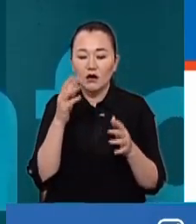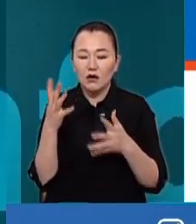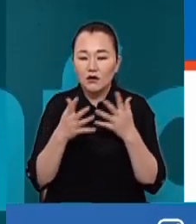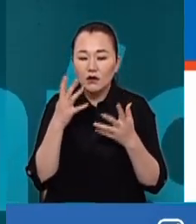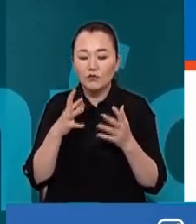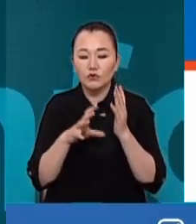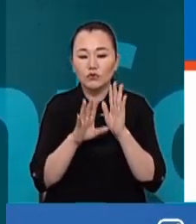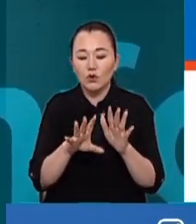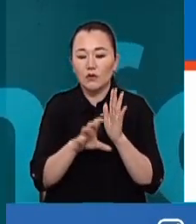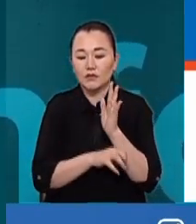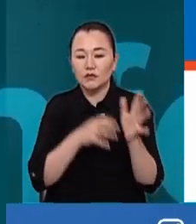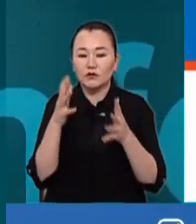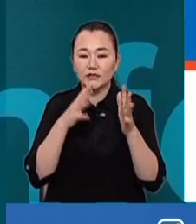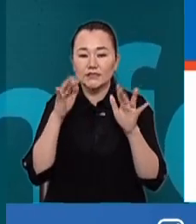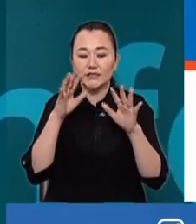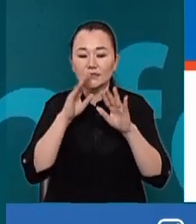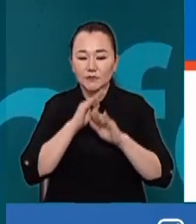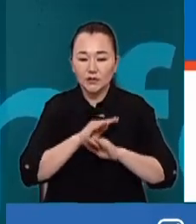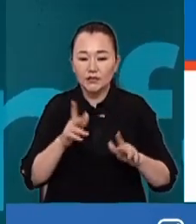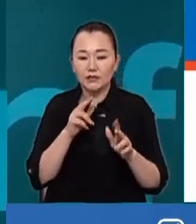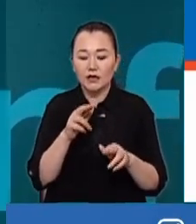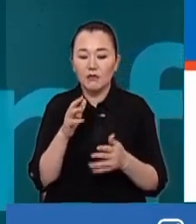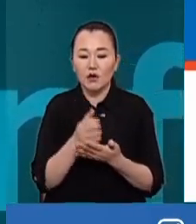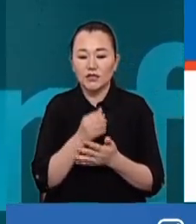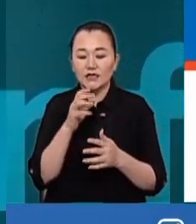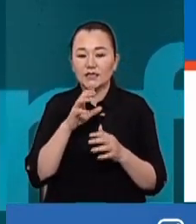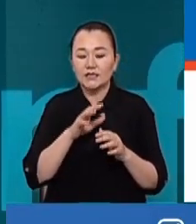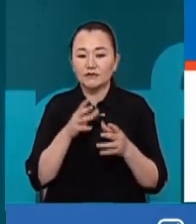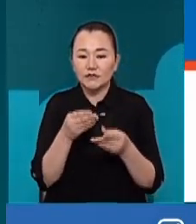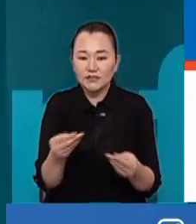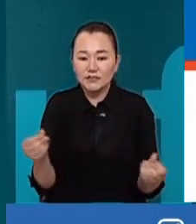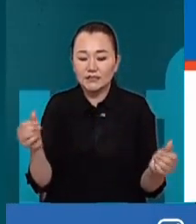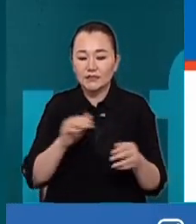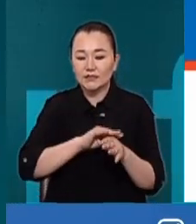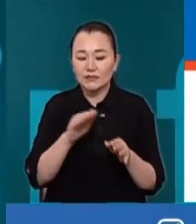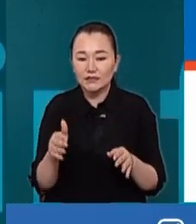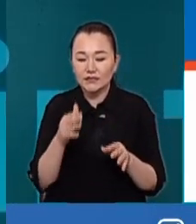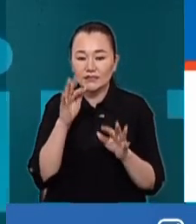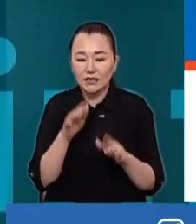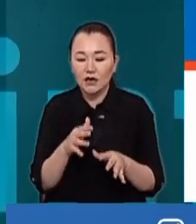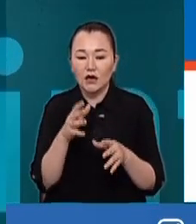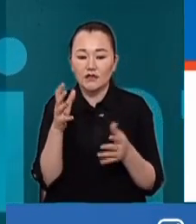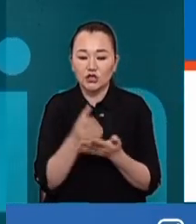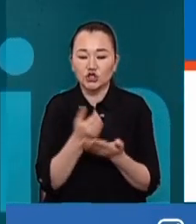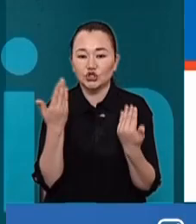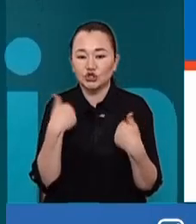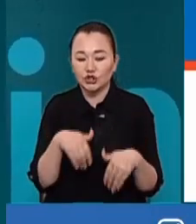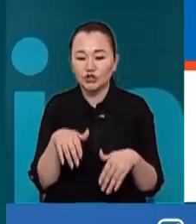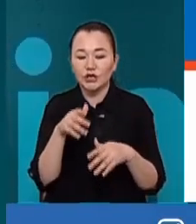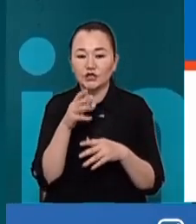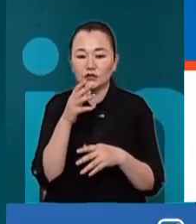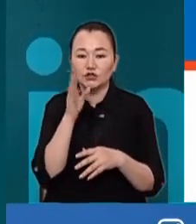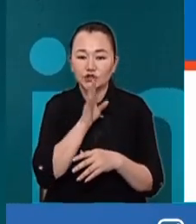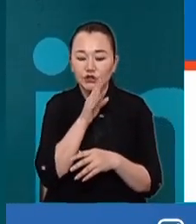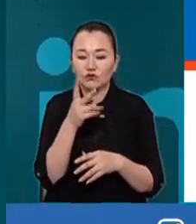Только когда Бурана снегопад стихли образовавшиеся корки на снегу подтаили Тело женщины смогли найти в поисках для